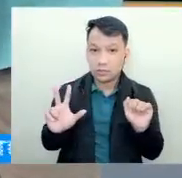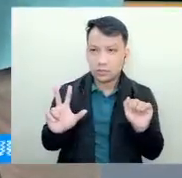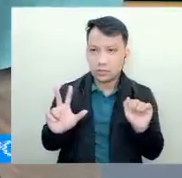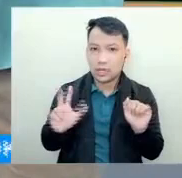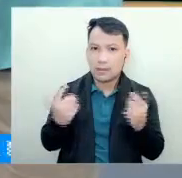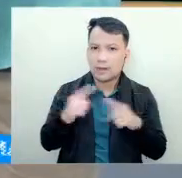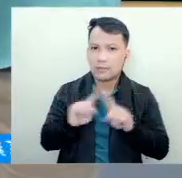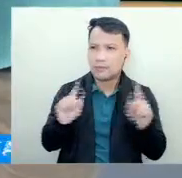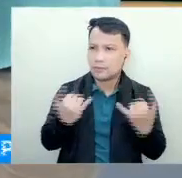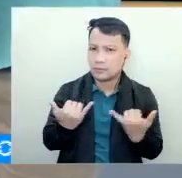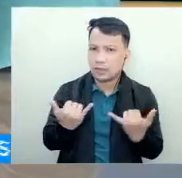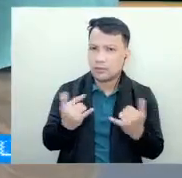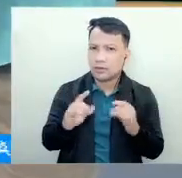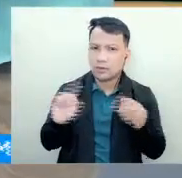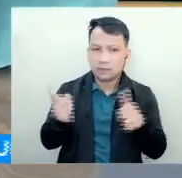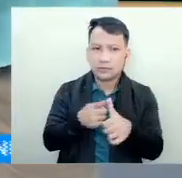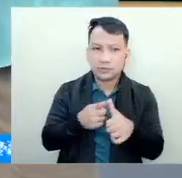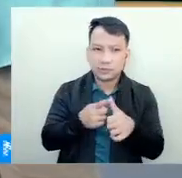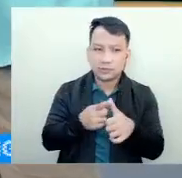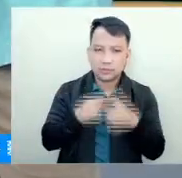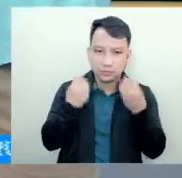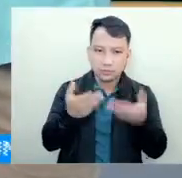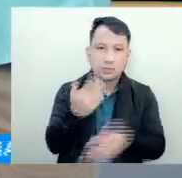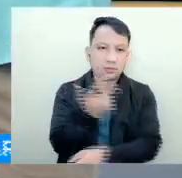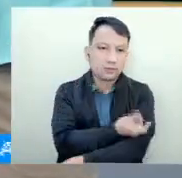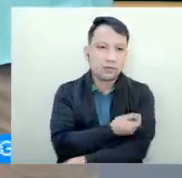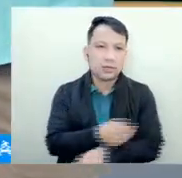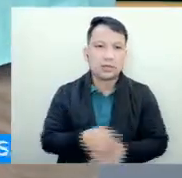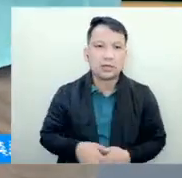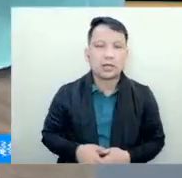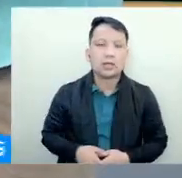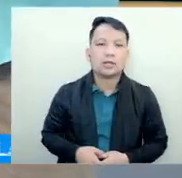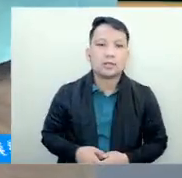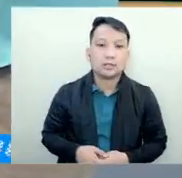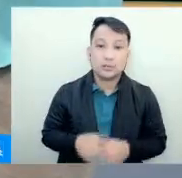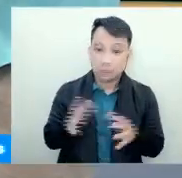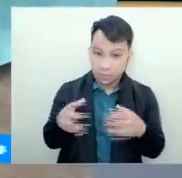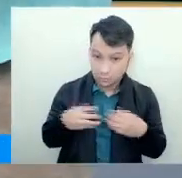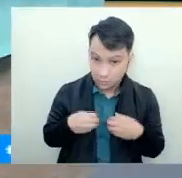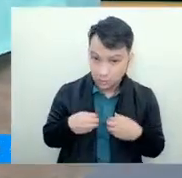ang talagang binibigyan ng bakuna. Tama. At kung meron kayong mga natanggap na mga